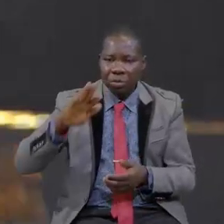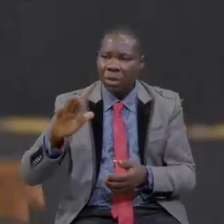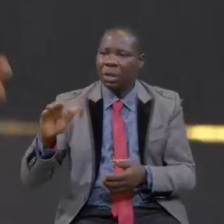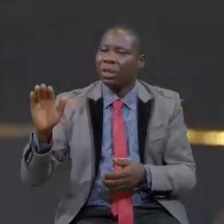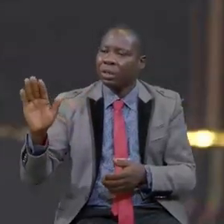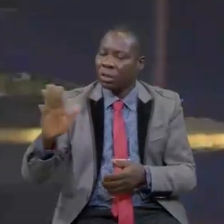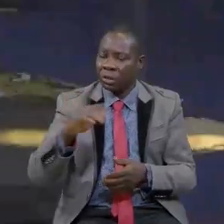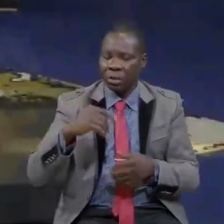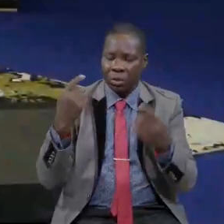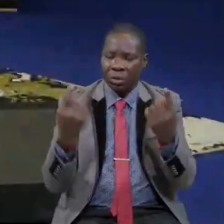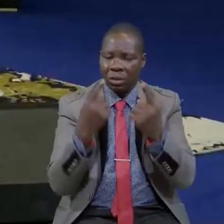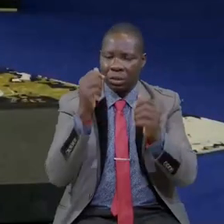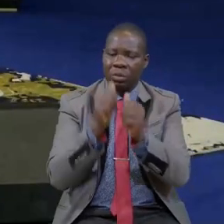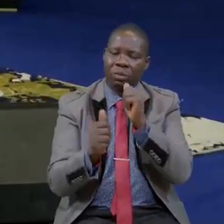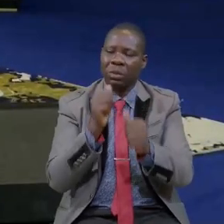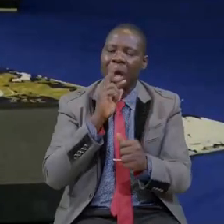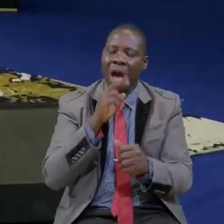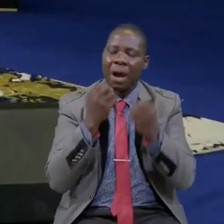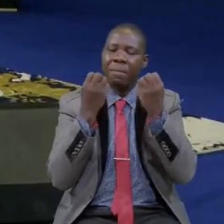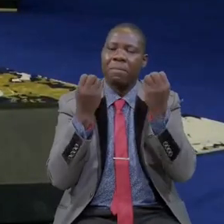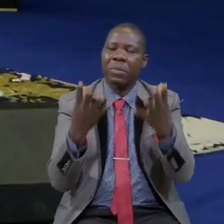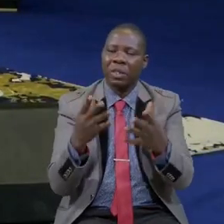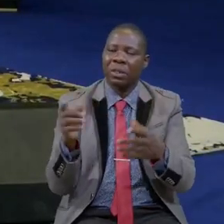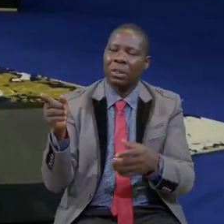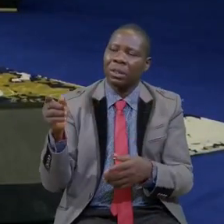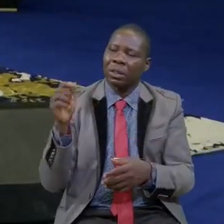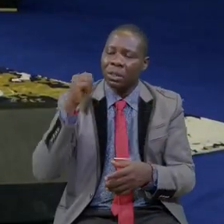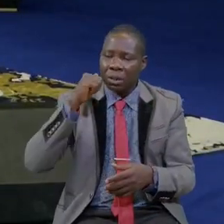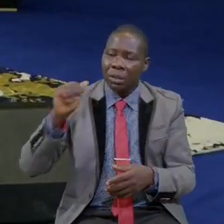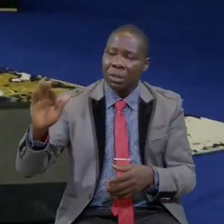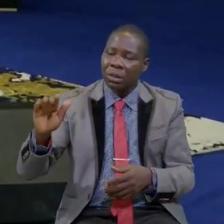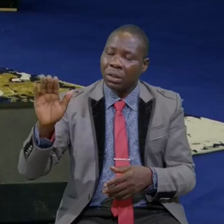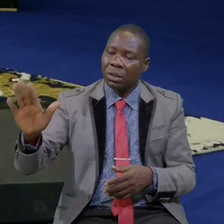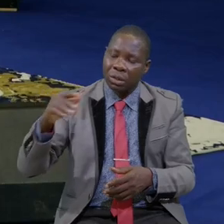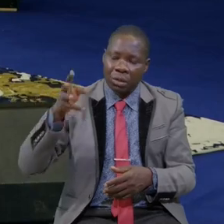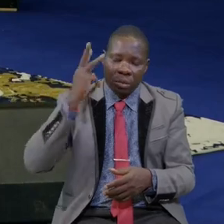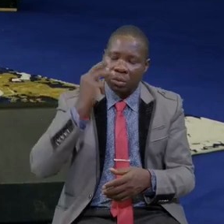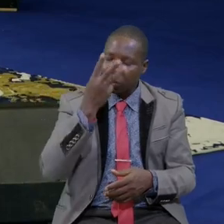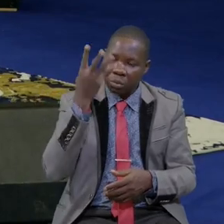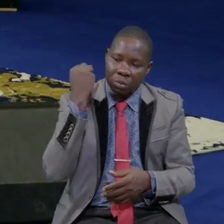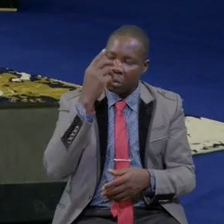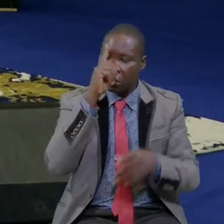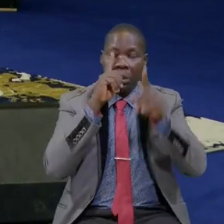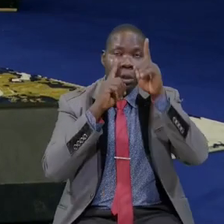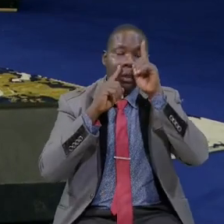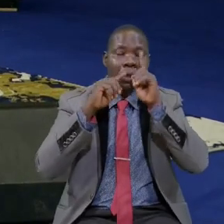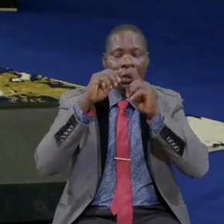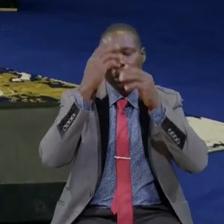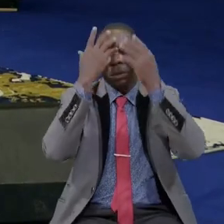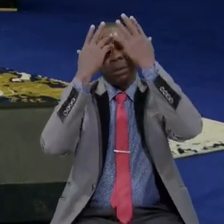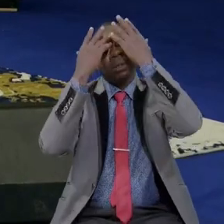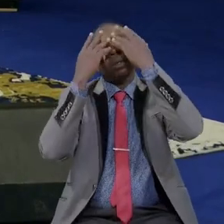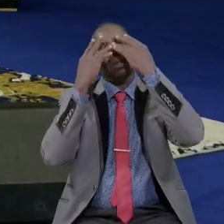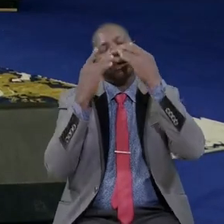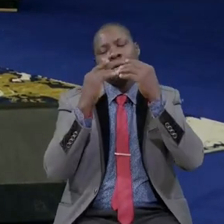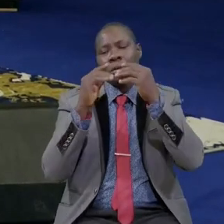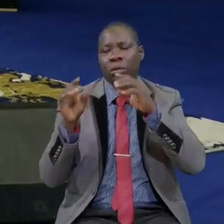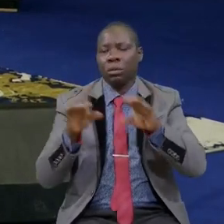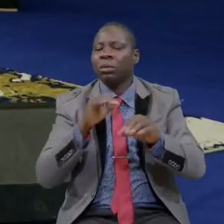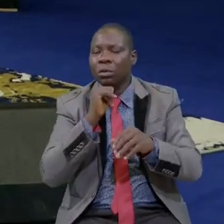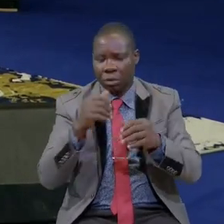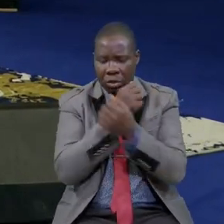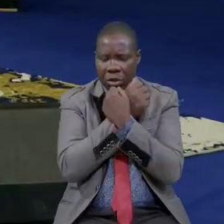tes péchés qui sont nombreux. Elle pleurait. Elle était attristée. Elle n'aimait pas la vie